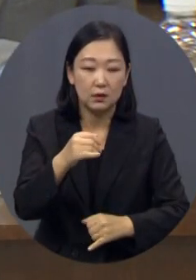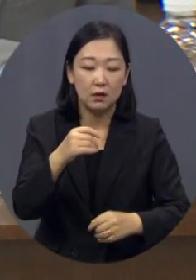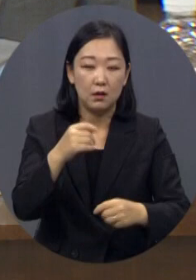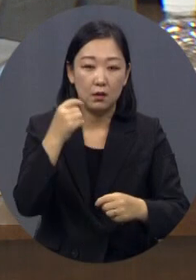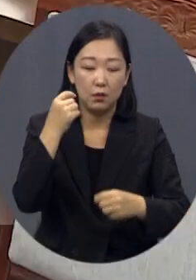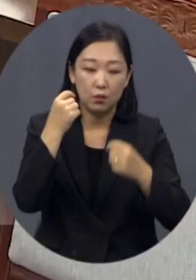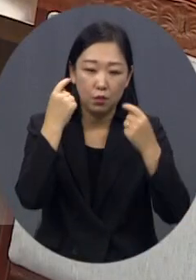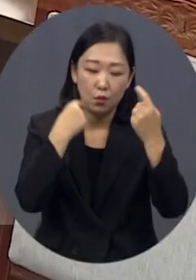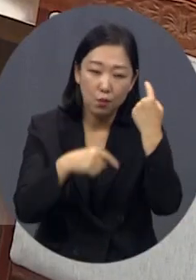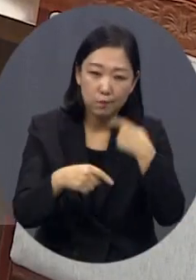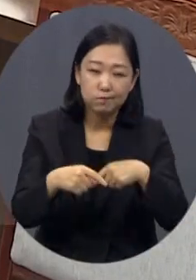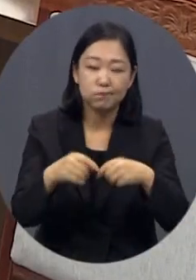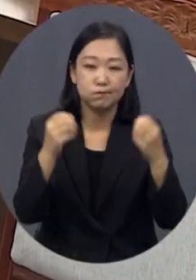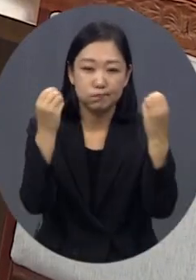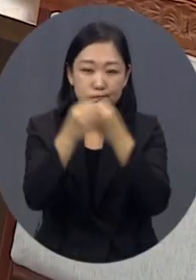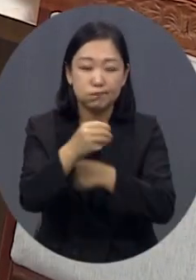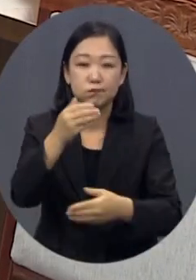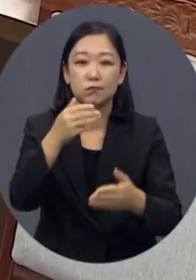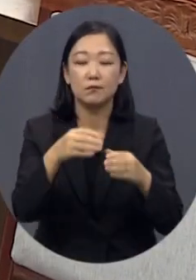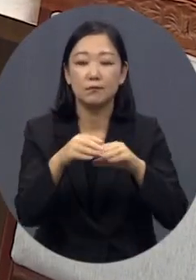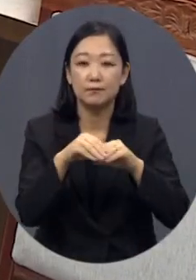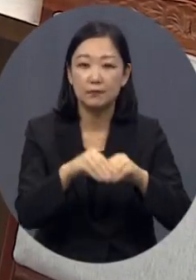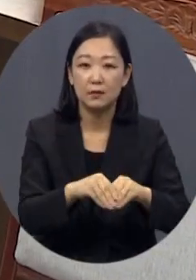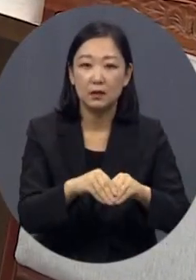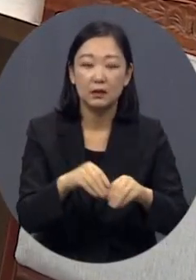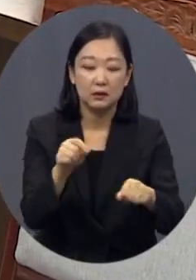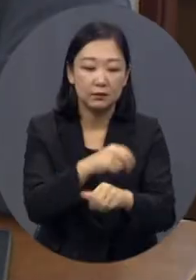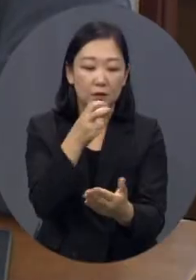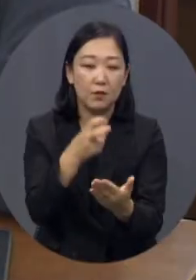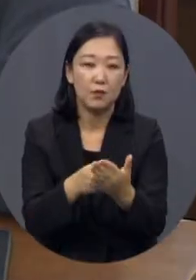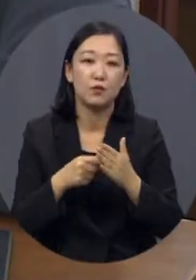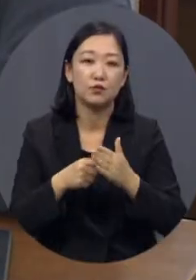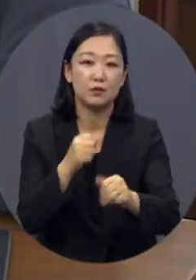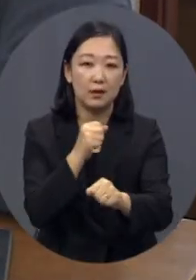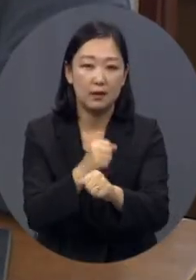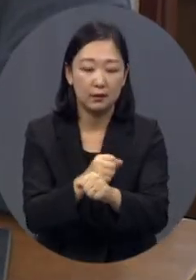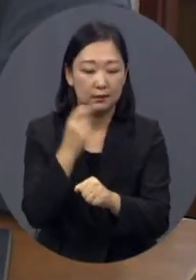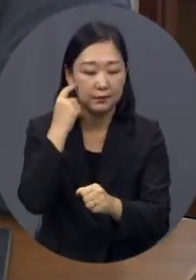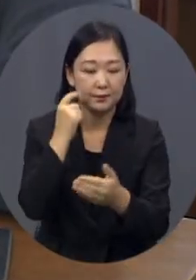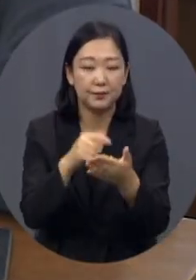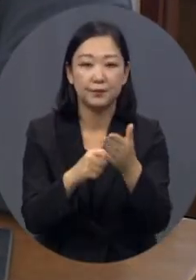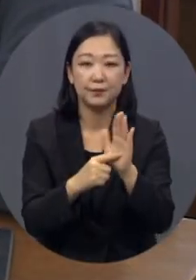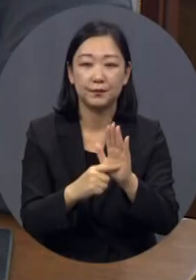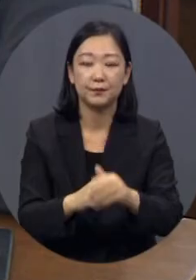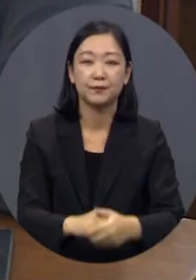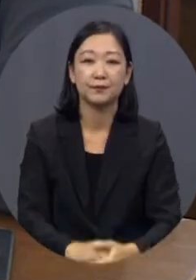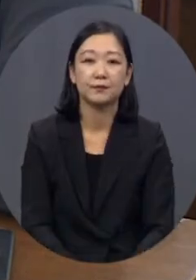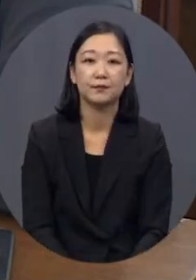처벌하고 유족복지재단을 설립하는 특별법 개정을 추진하겠다고 밝혔습니다.